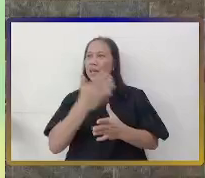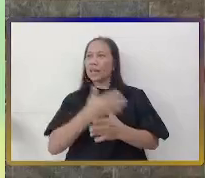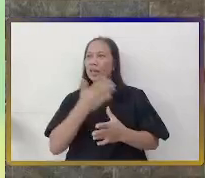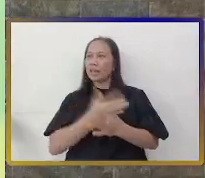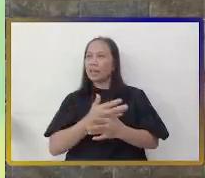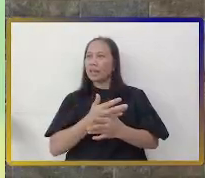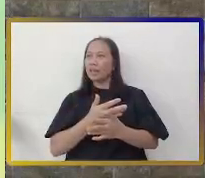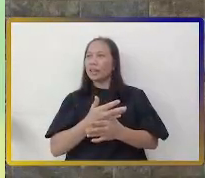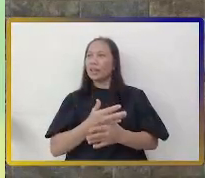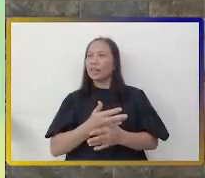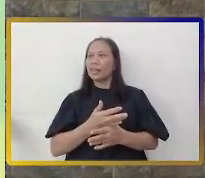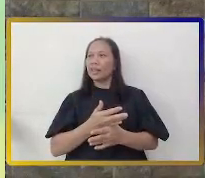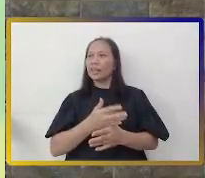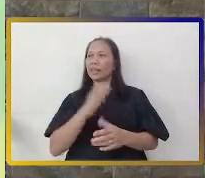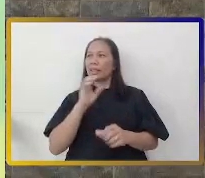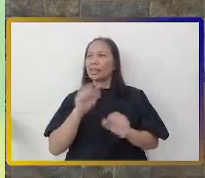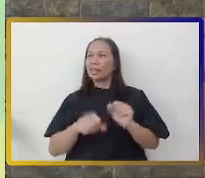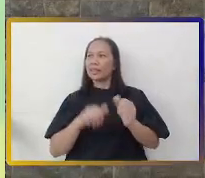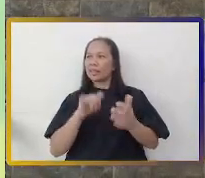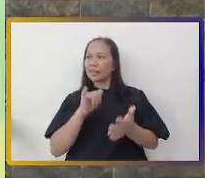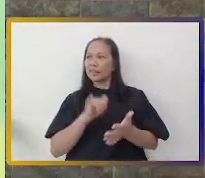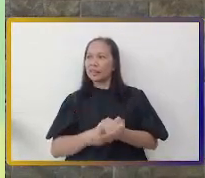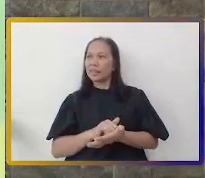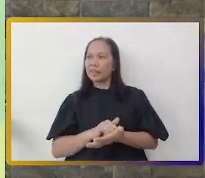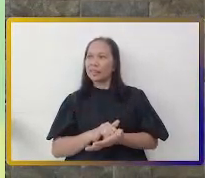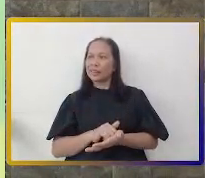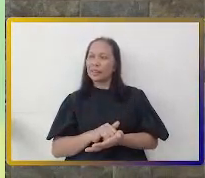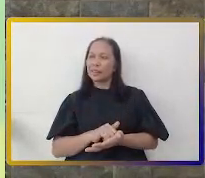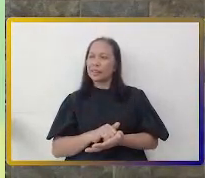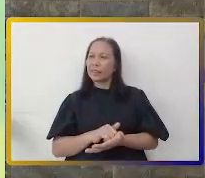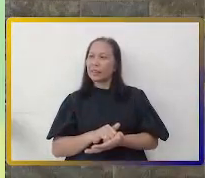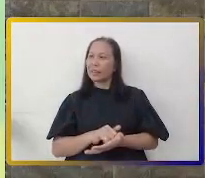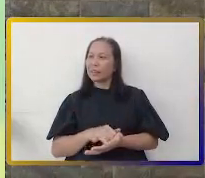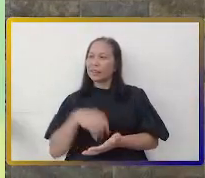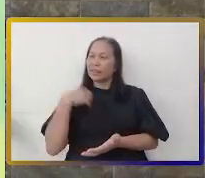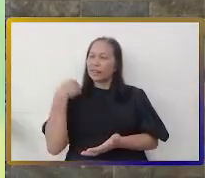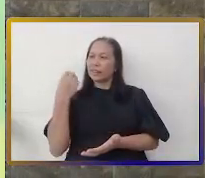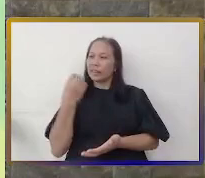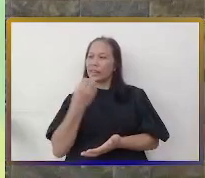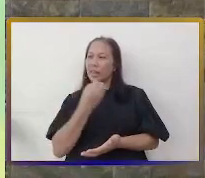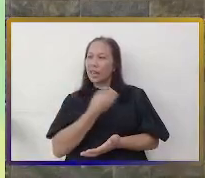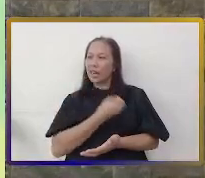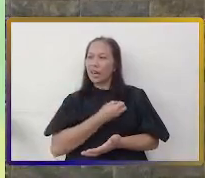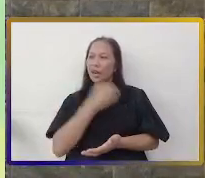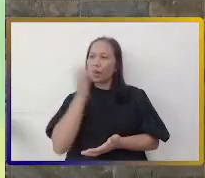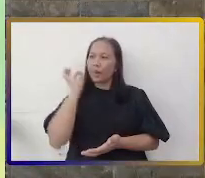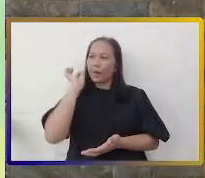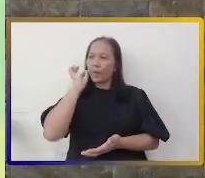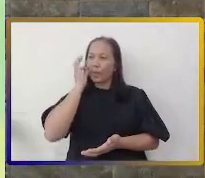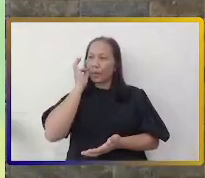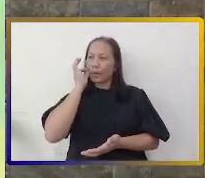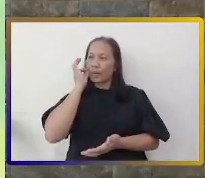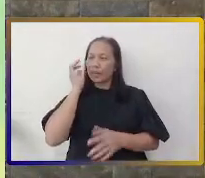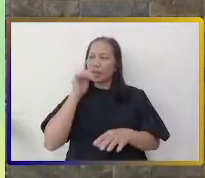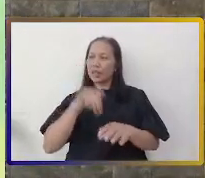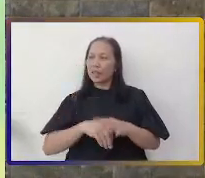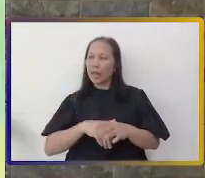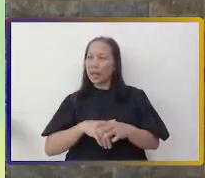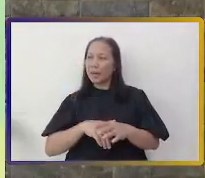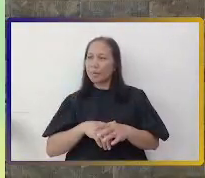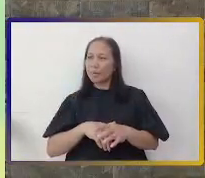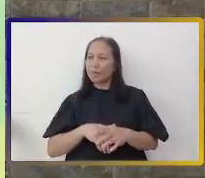your ground neither shall your vine cast her fruit before the time in the field